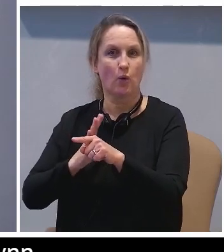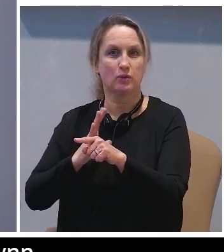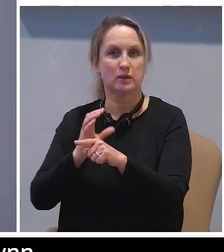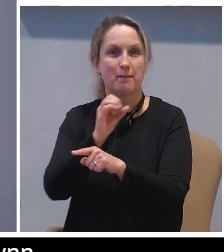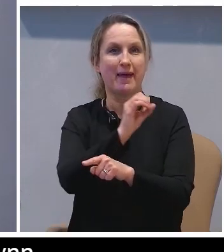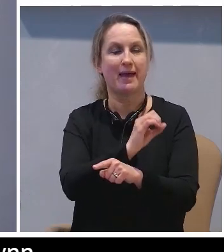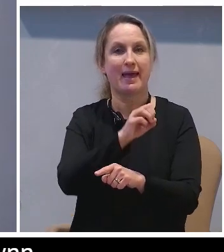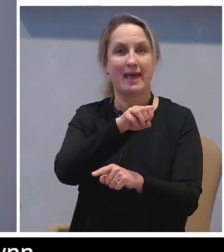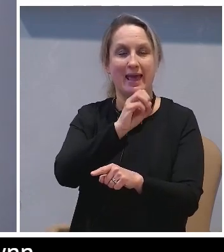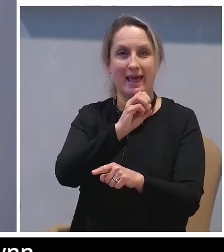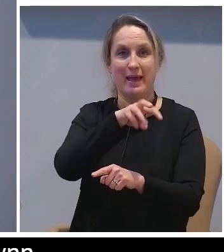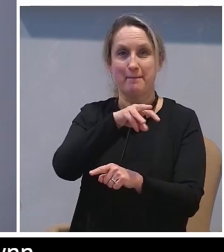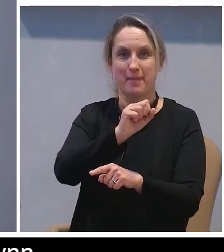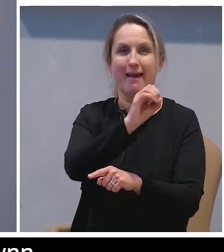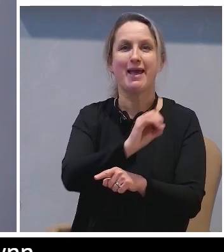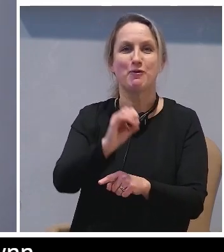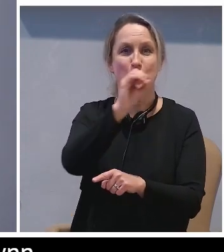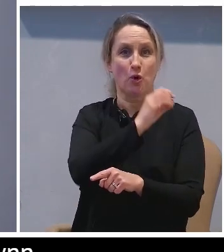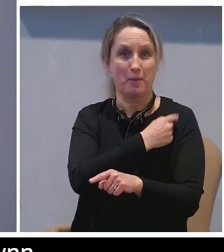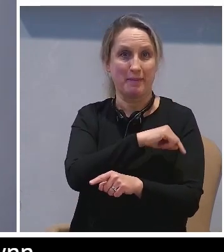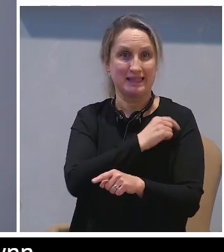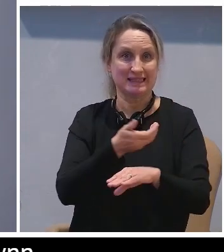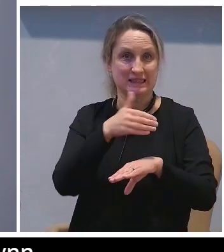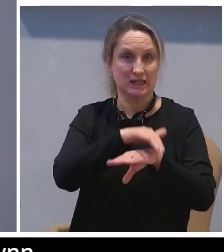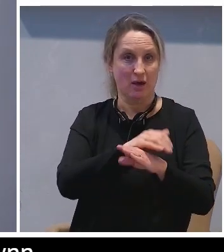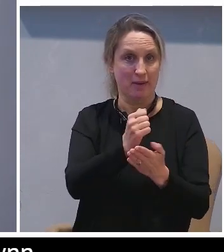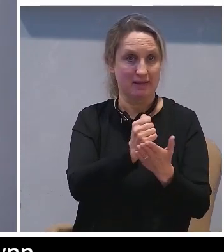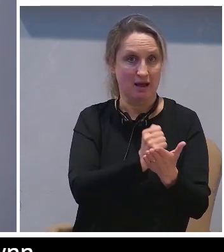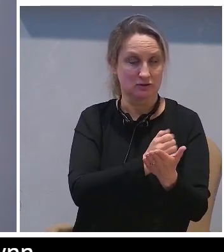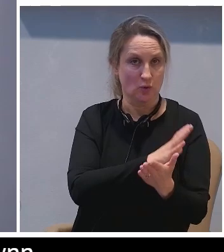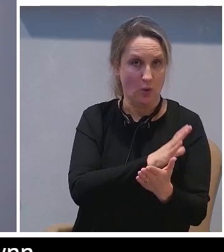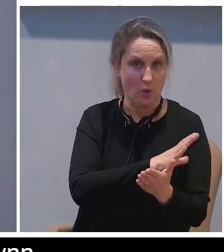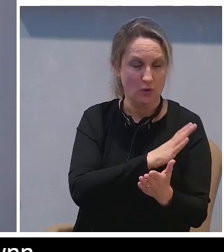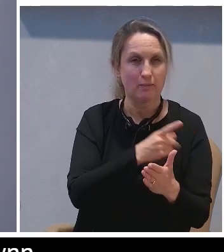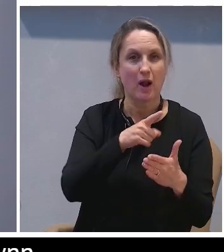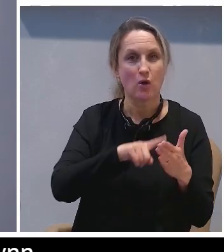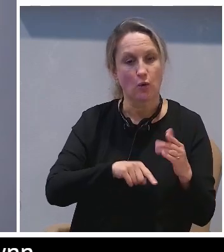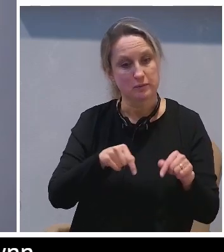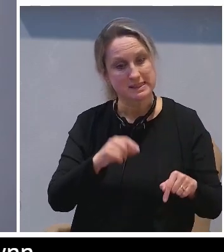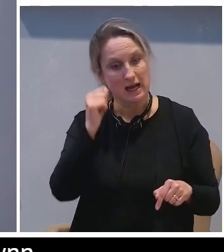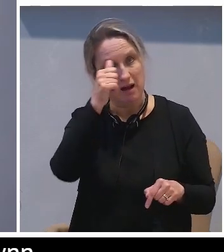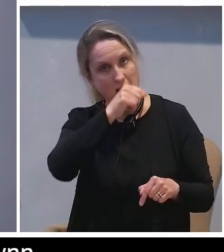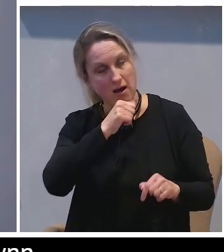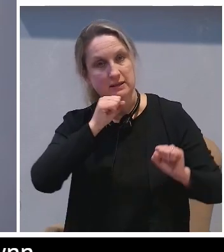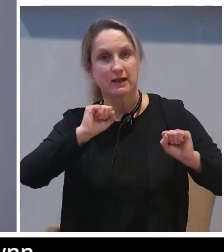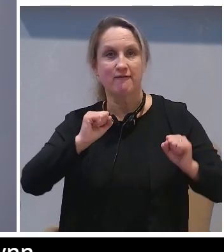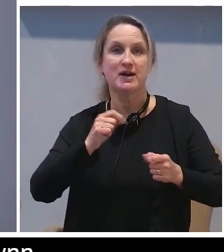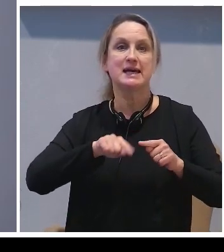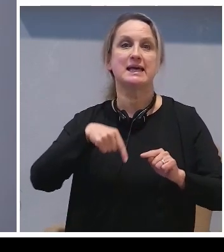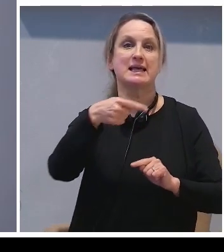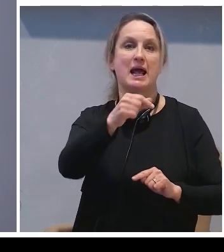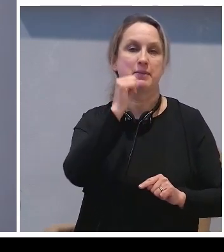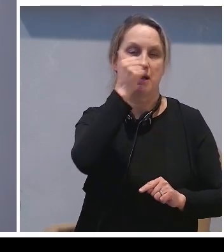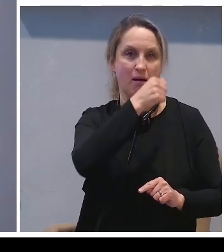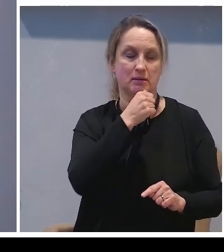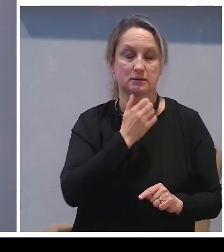of Euroopa at least 4 Meditsiiniagentuuri years. heakskiitu, The mida on European loodetud, et tuleb authority kas sellel või järgmisel aastal. approval Ja